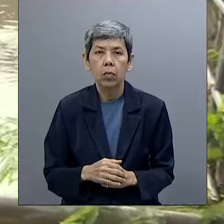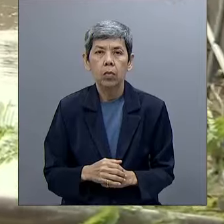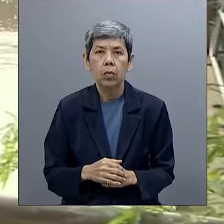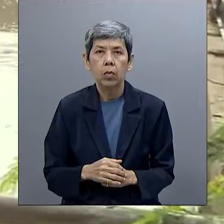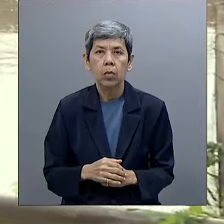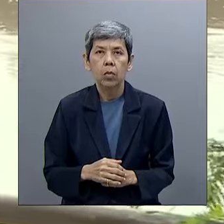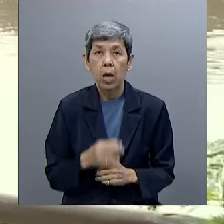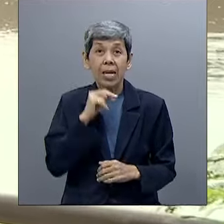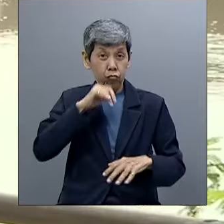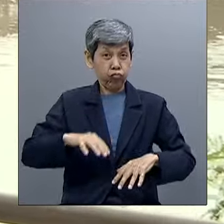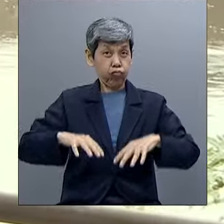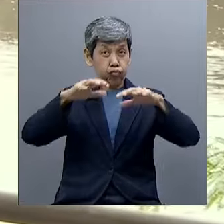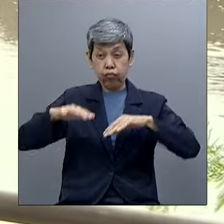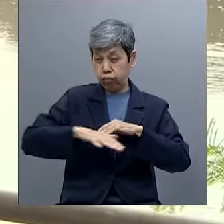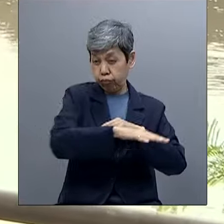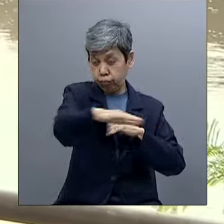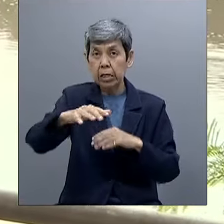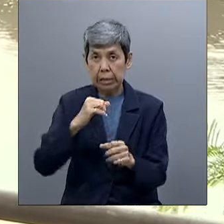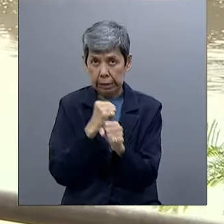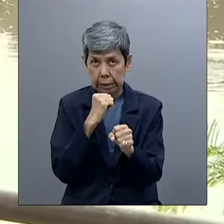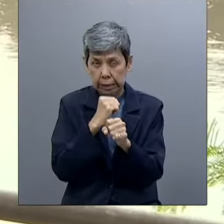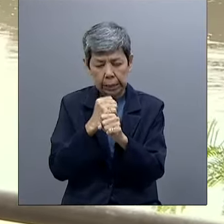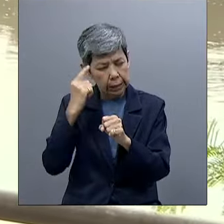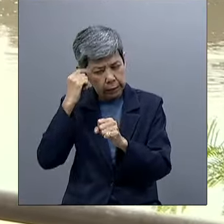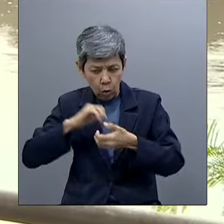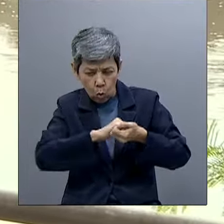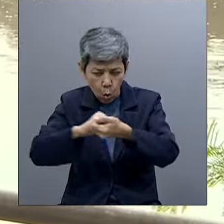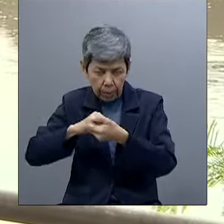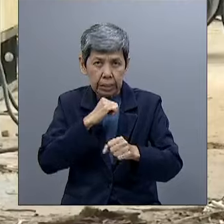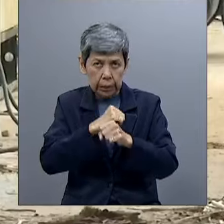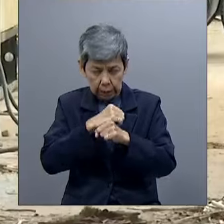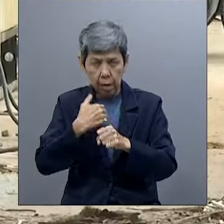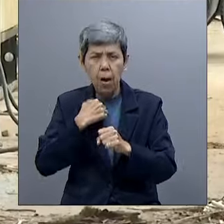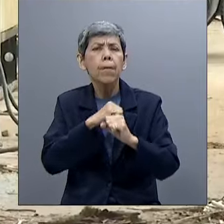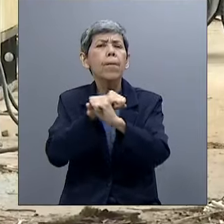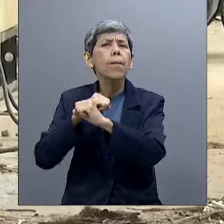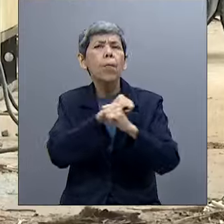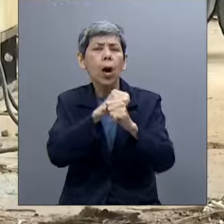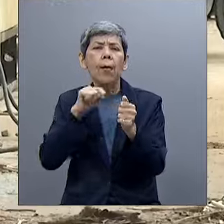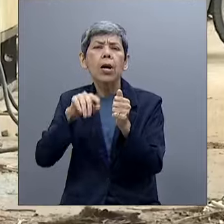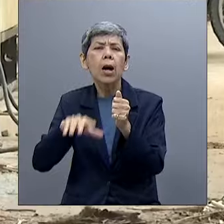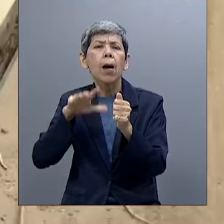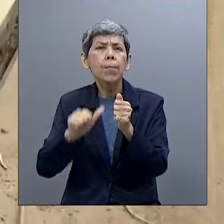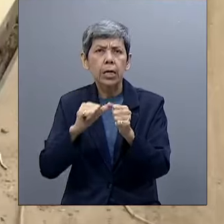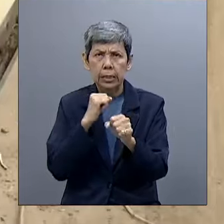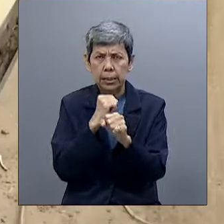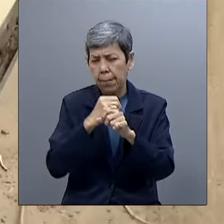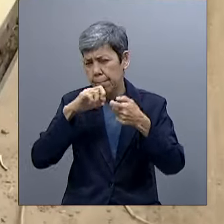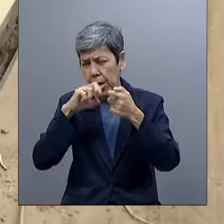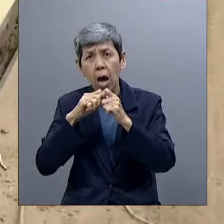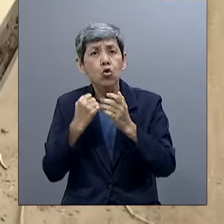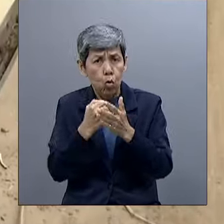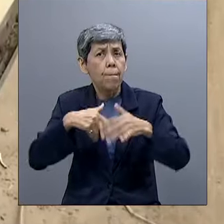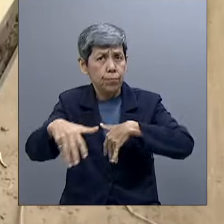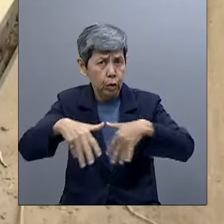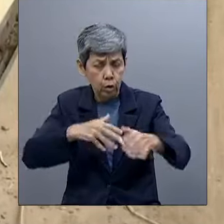จากเหตุน้ำท่วมขณะนี้ทุกหน่วยงานต่างระดมกำลังบริหารจัดการน้ำเพื่อป้องกันเขตเมืองและเร่งลดผลกระทบประชาชนโด